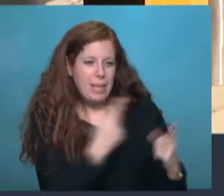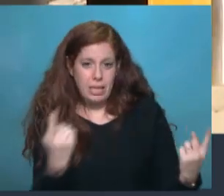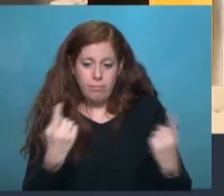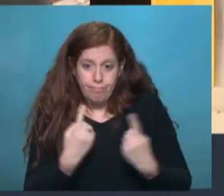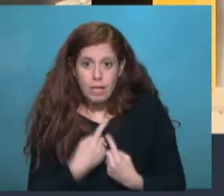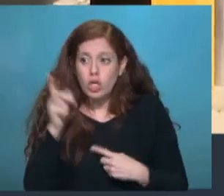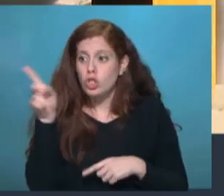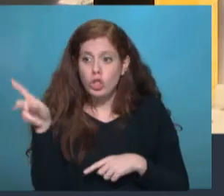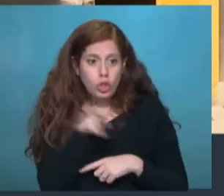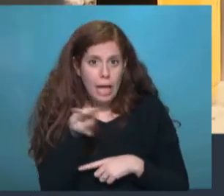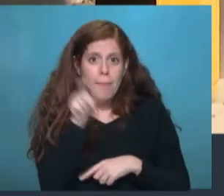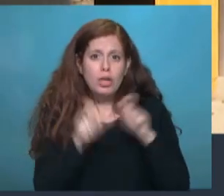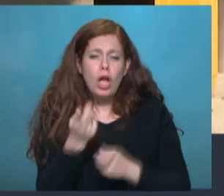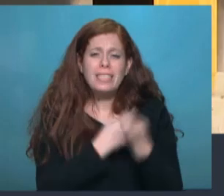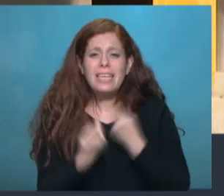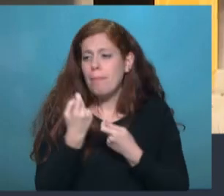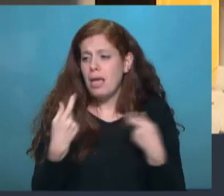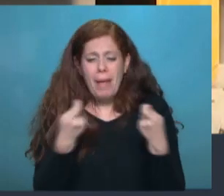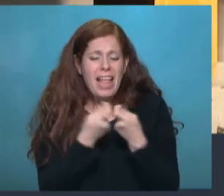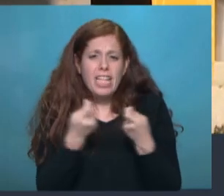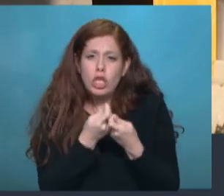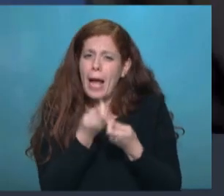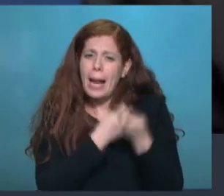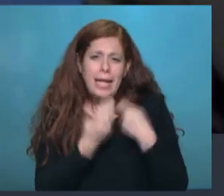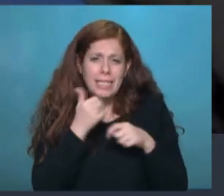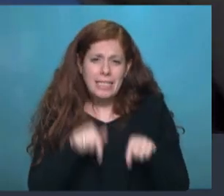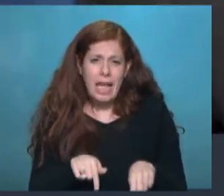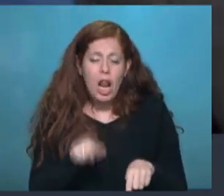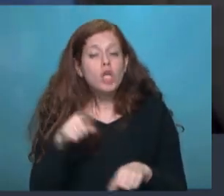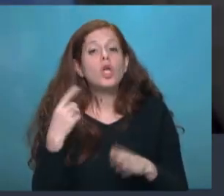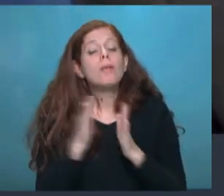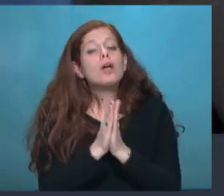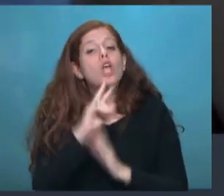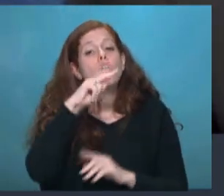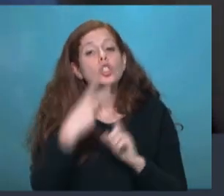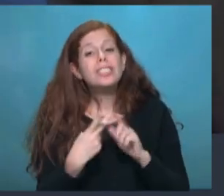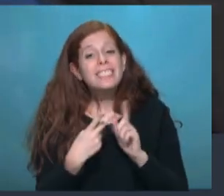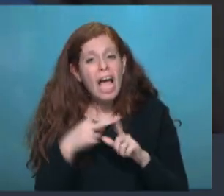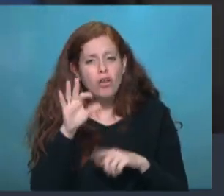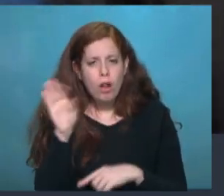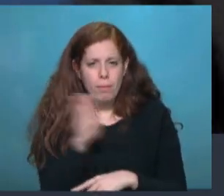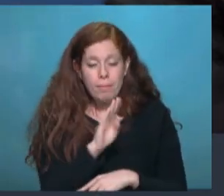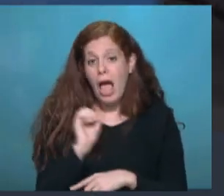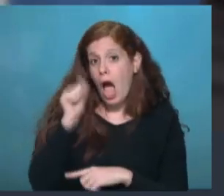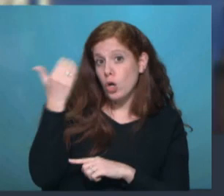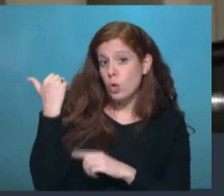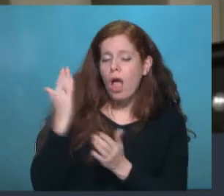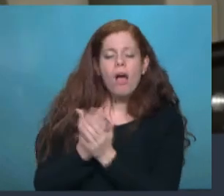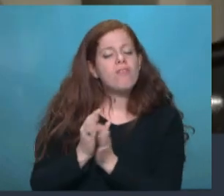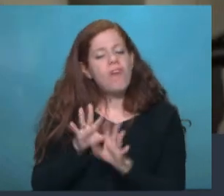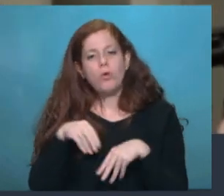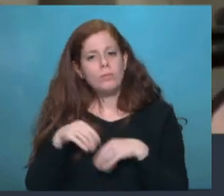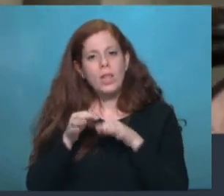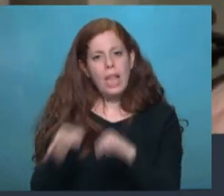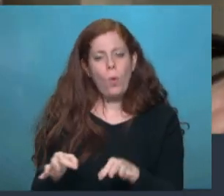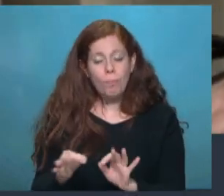אנשי עסקים כמעט ללא קשר כלכלי לישראל. זאת הבקשה השנייה של נתניהו, הראשונה נדחתה על הסף.